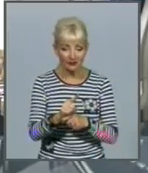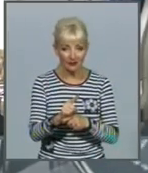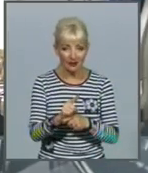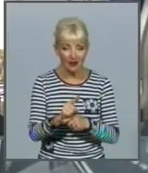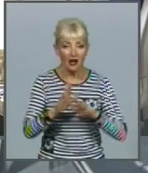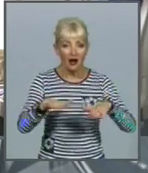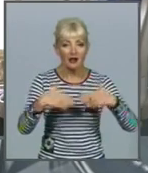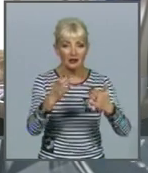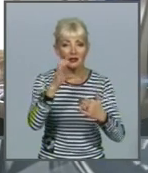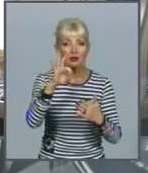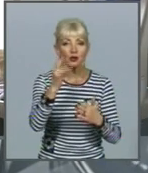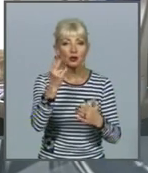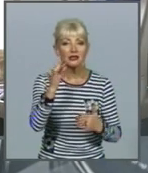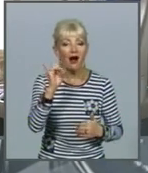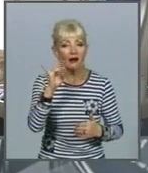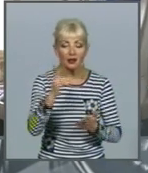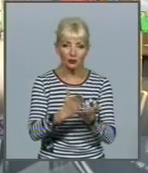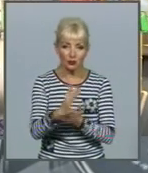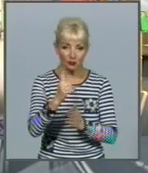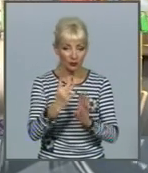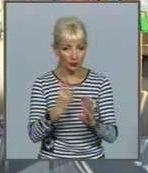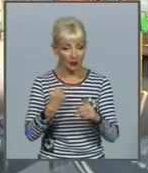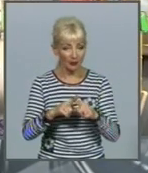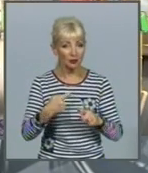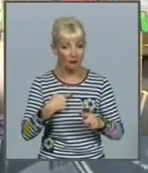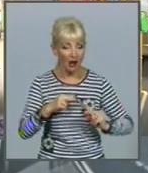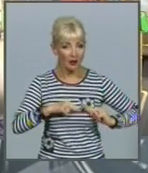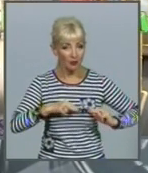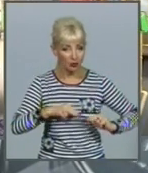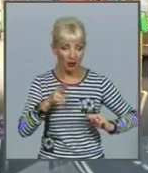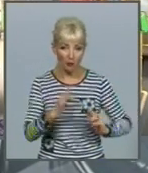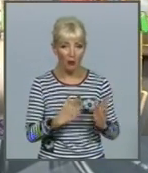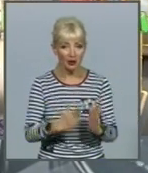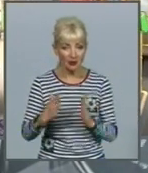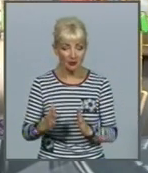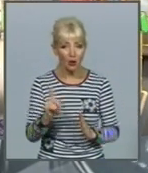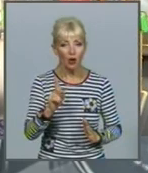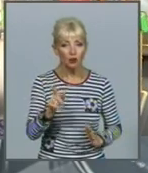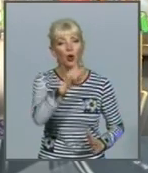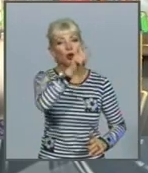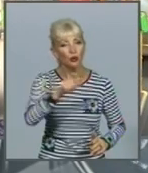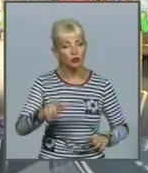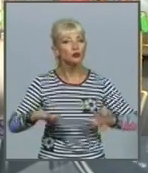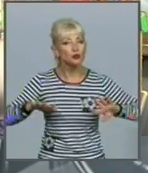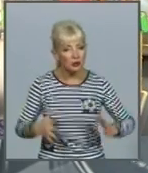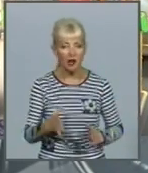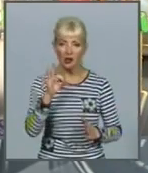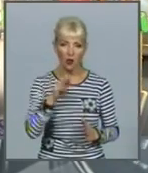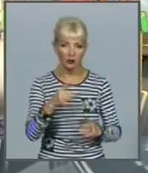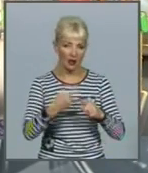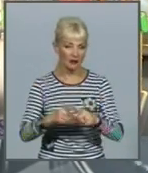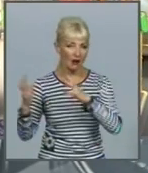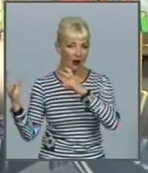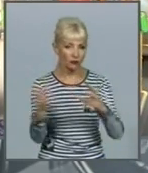чергу. І тому ми працюємо по принципу дуже просто. Люди устали від цих маршруток. Автобуси –